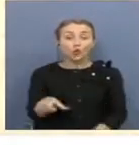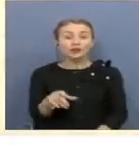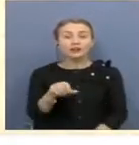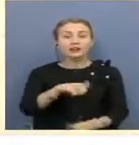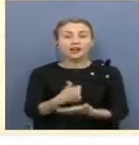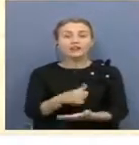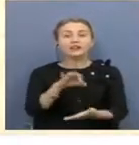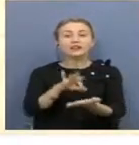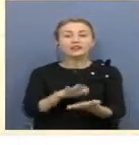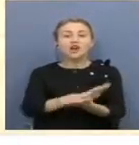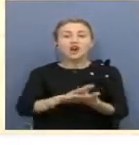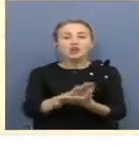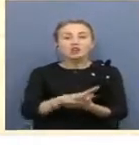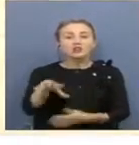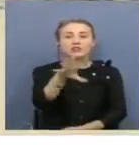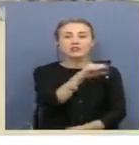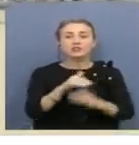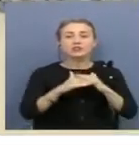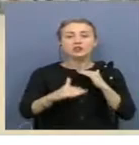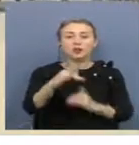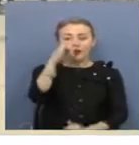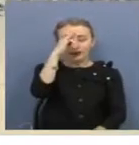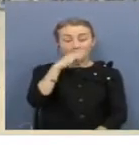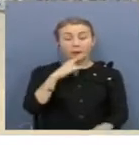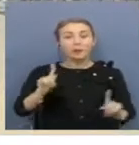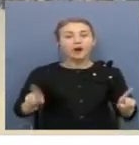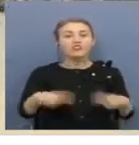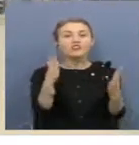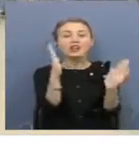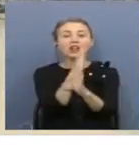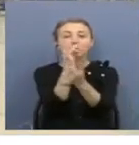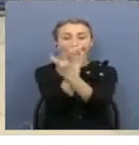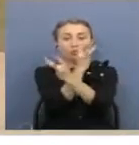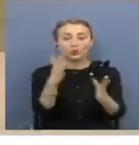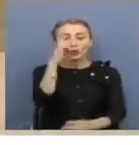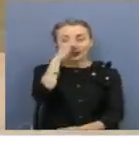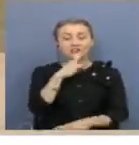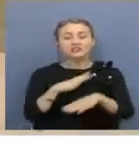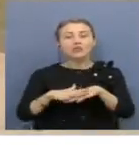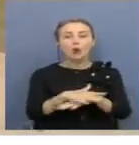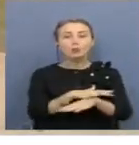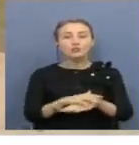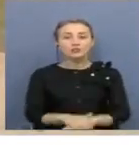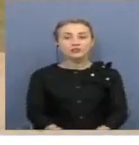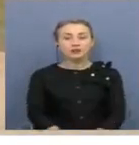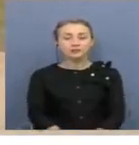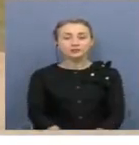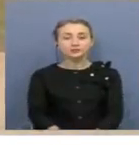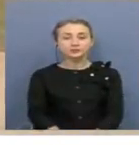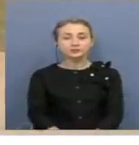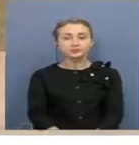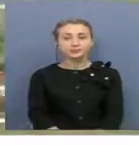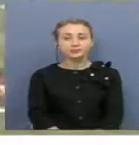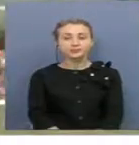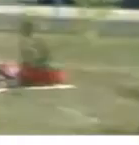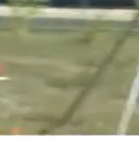мақсат көрнекті орындар мен табиғи аумақтарды қоқыстан тазартып, қазақстандық қоғамда экологиялық мәдениетті арттыру. Ерболат Серікбай, Ермек Махметов, Жамбыл